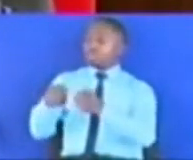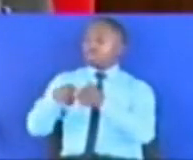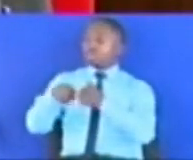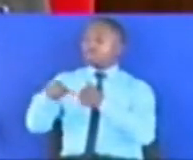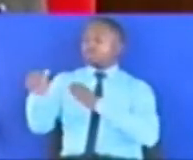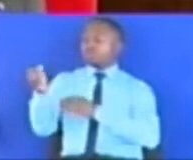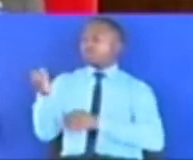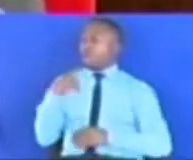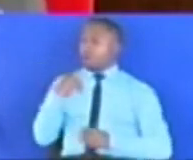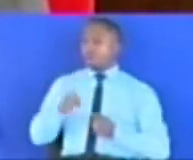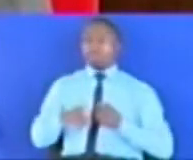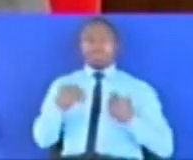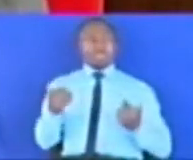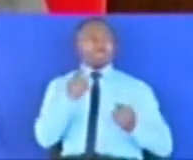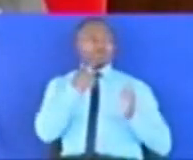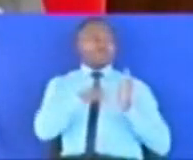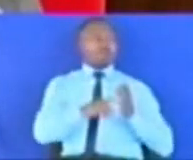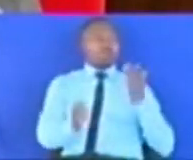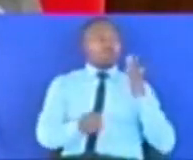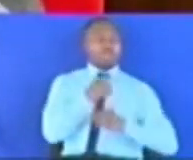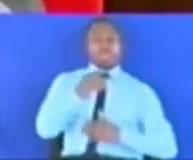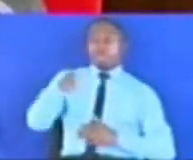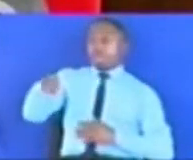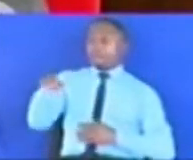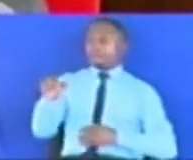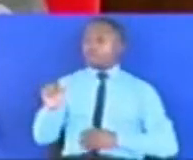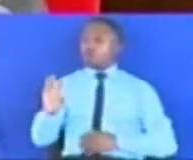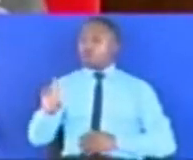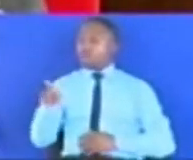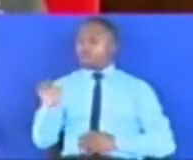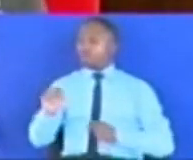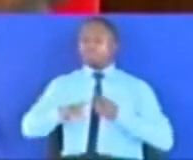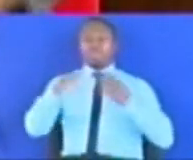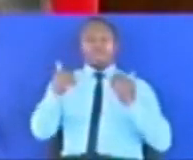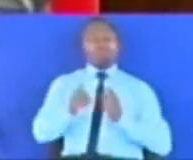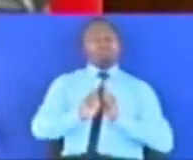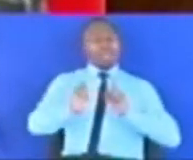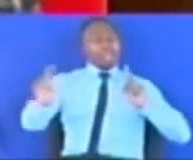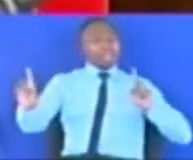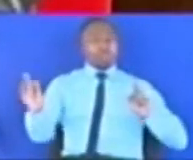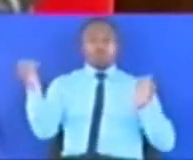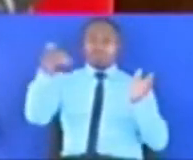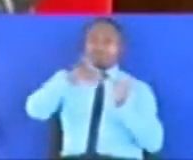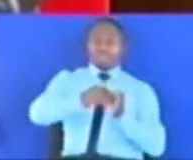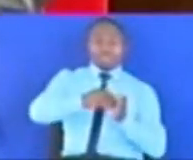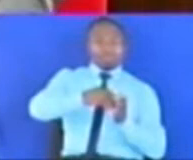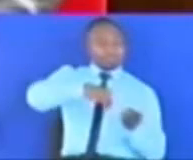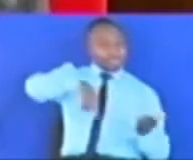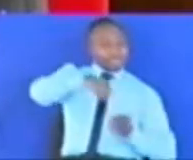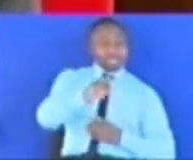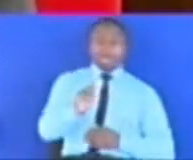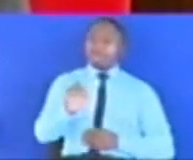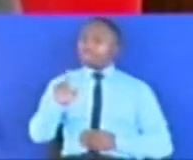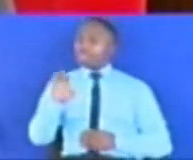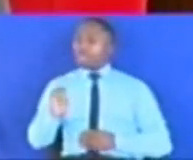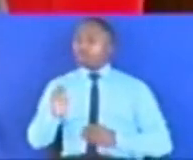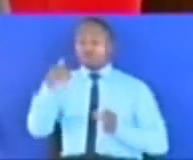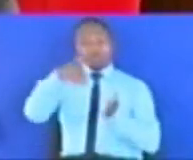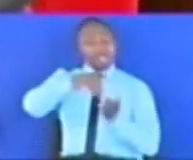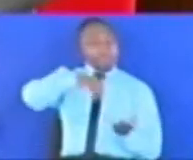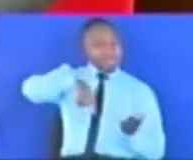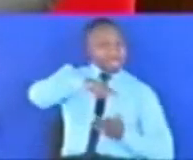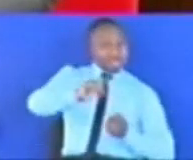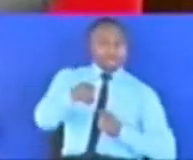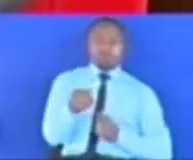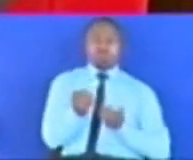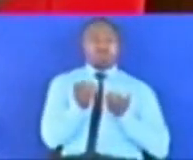imagine unatokea Pawaga ama unatoka Magulirwa, umekwenda Kalenga ambayo unafika kwanza mjini,